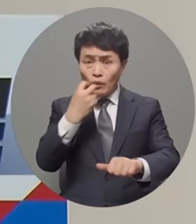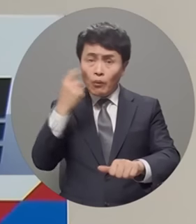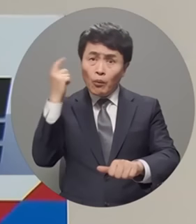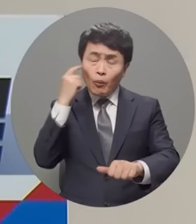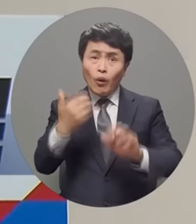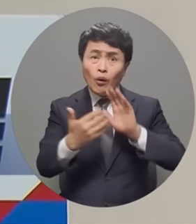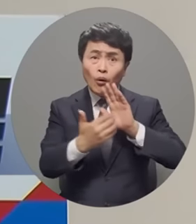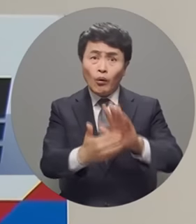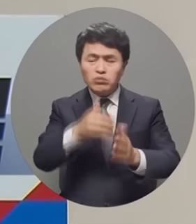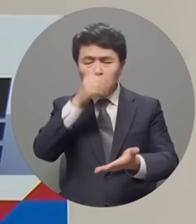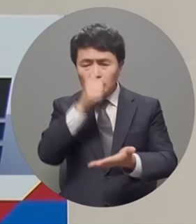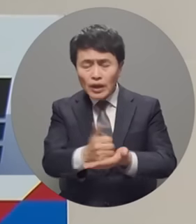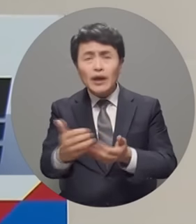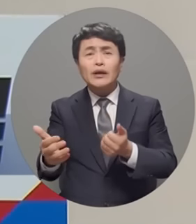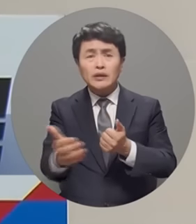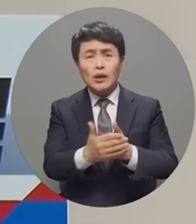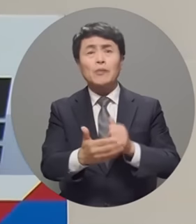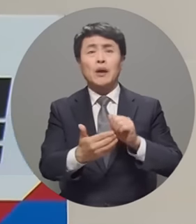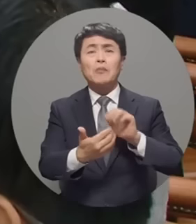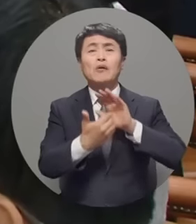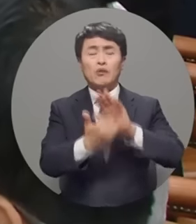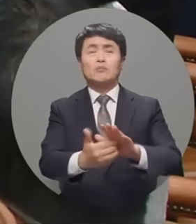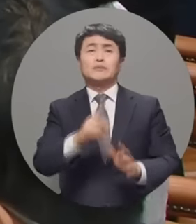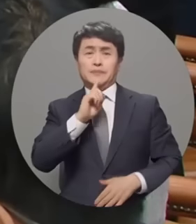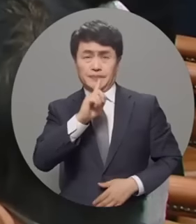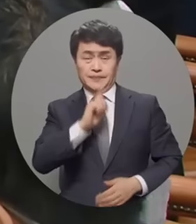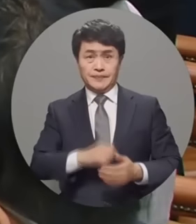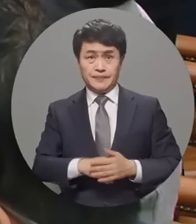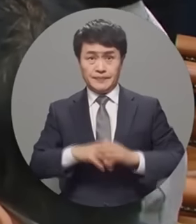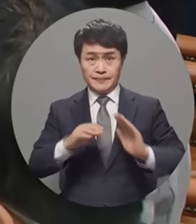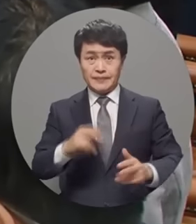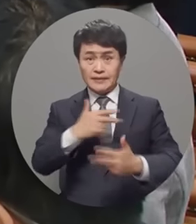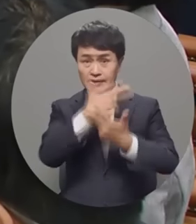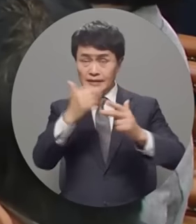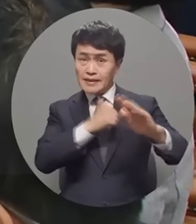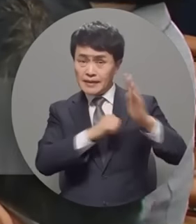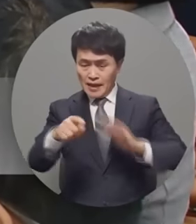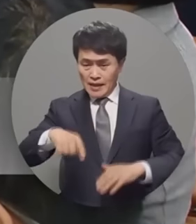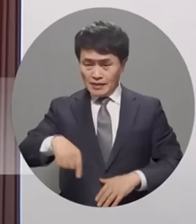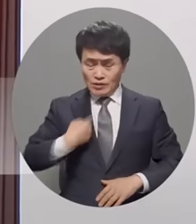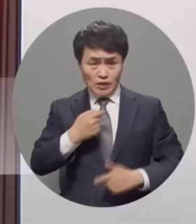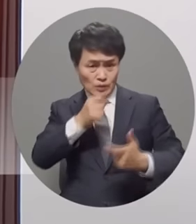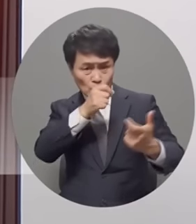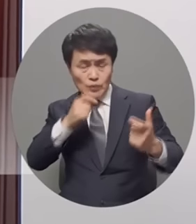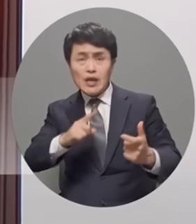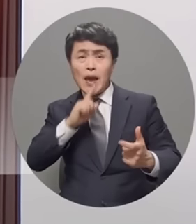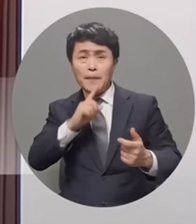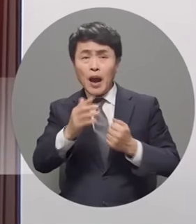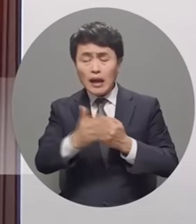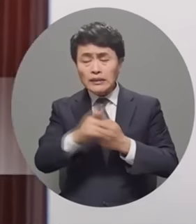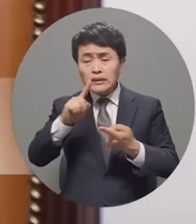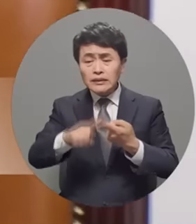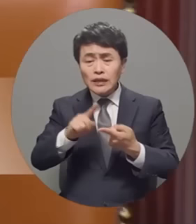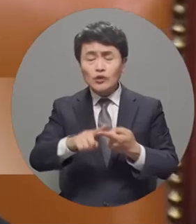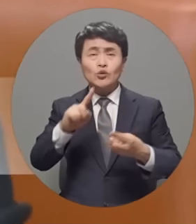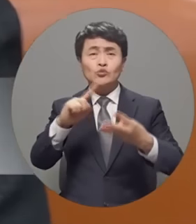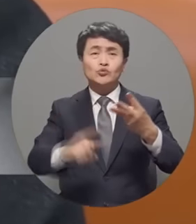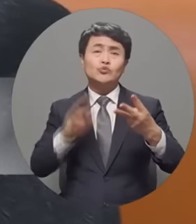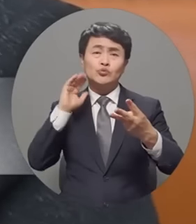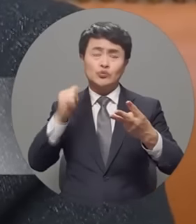죄 졌으니까 거부하는 겁니다. 이재명 대표는 자신을 겨냥했던 이 발언을 그대로 윤석열